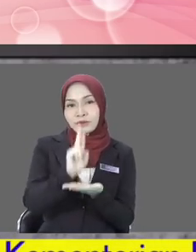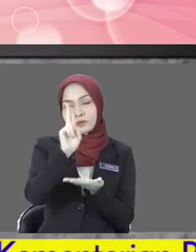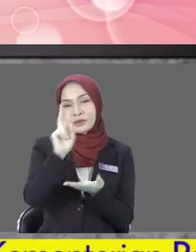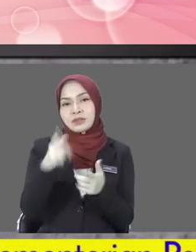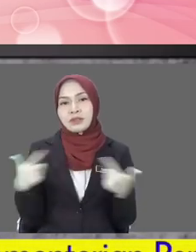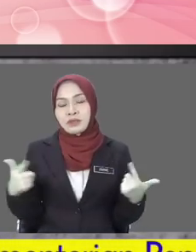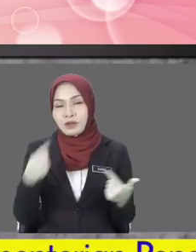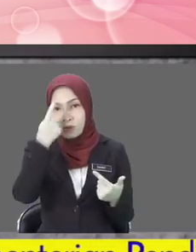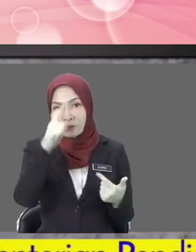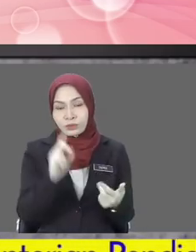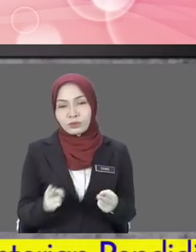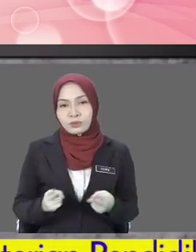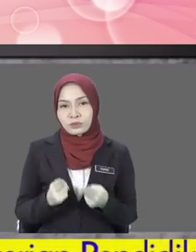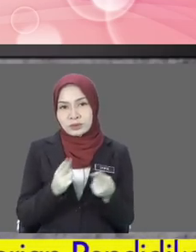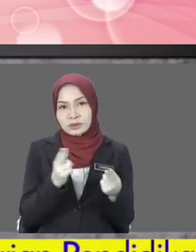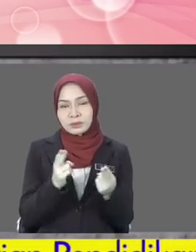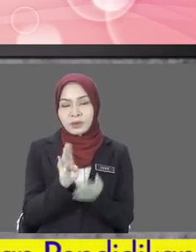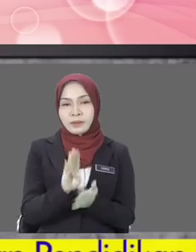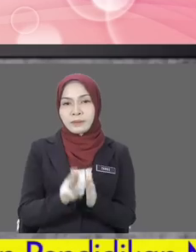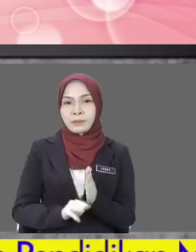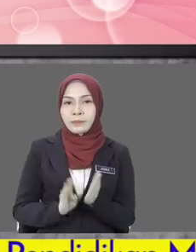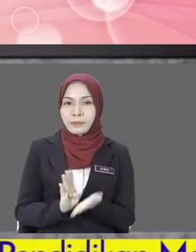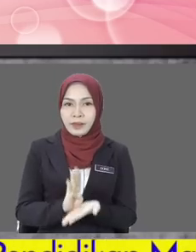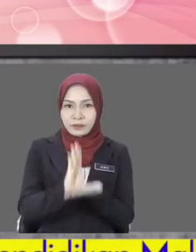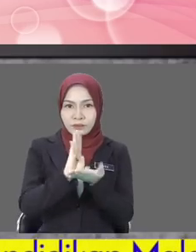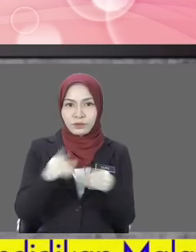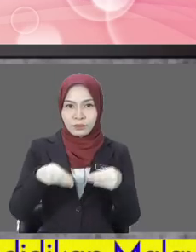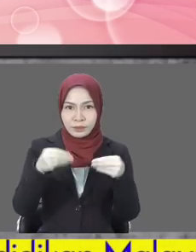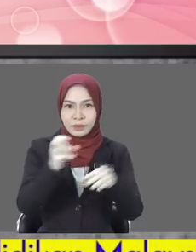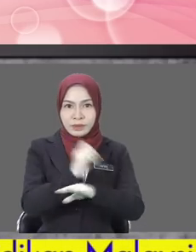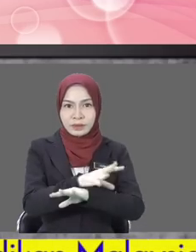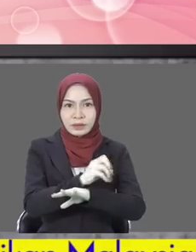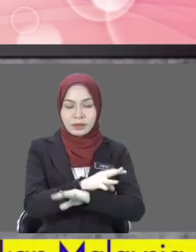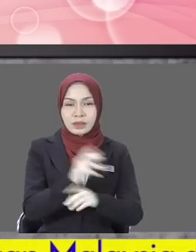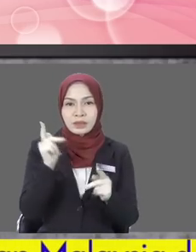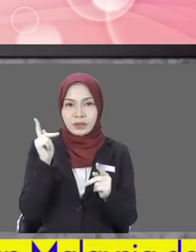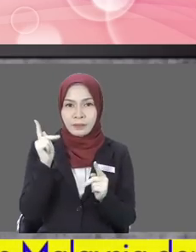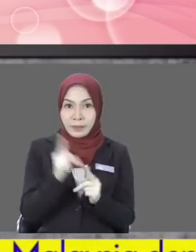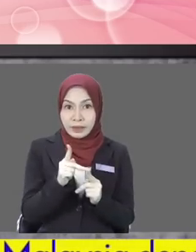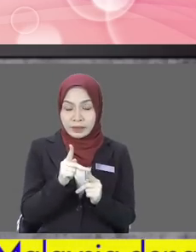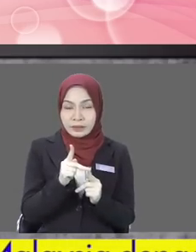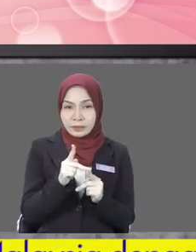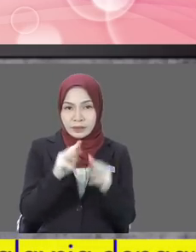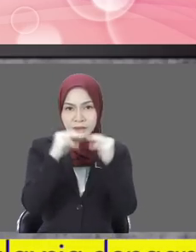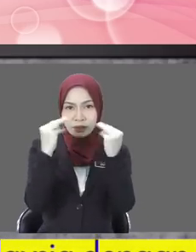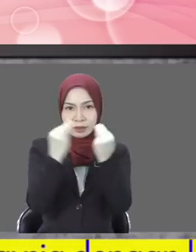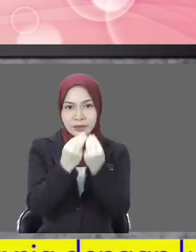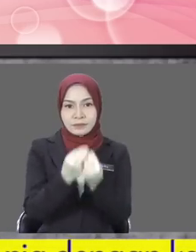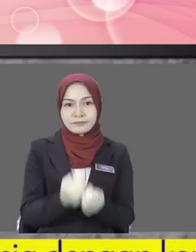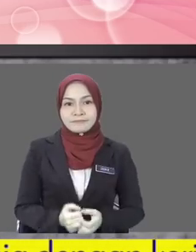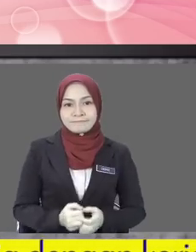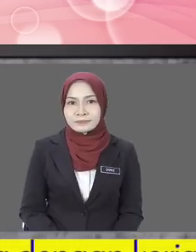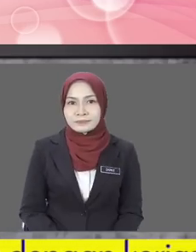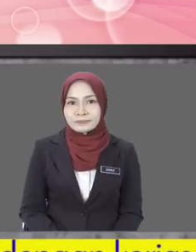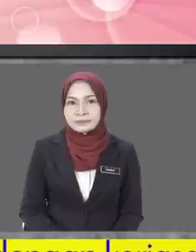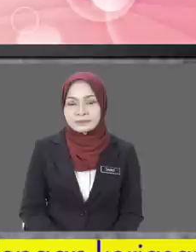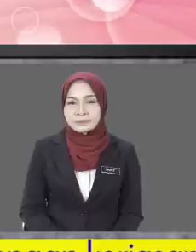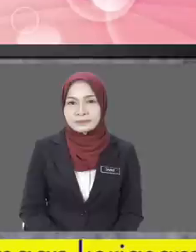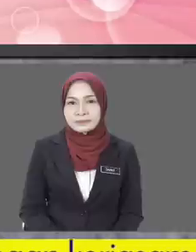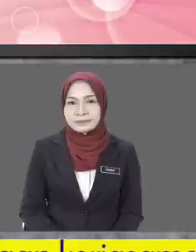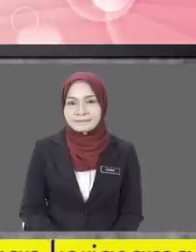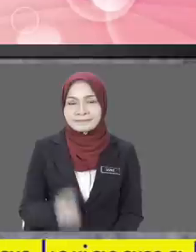dalam usaha membantu memberikan maklumat kepada masyarakat mengenai gangguan seksual yang berlaku di Malaysia